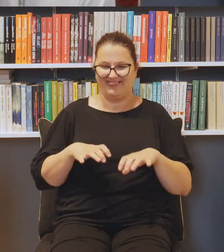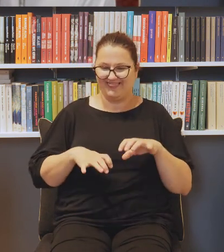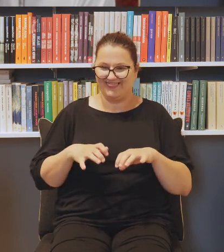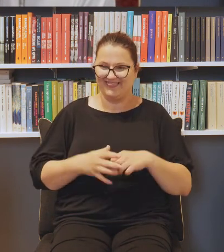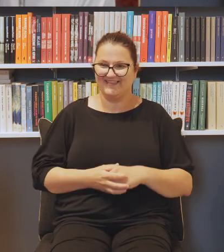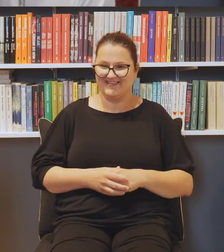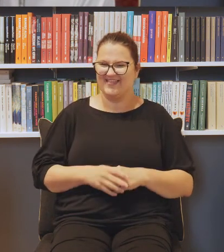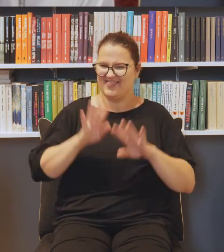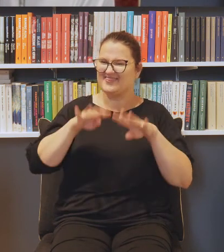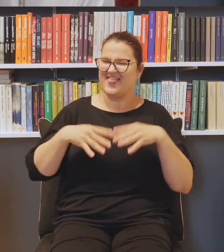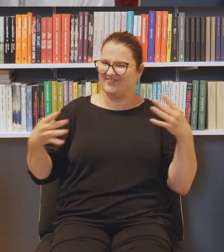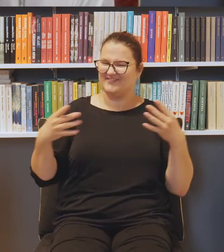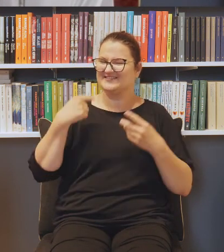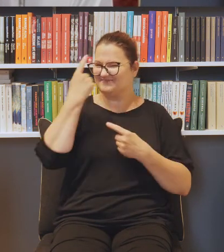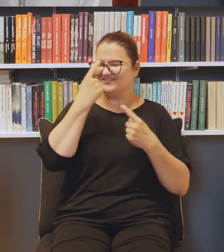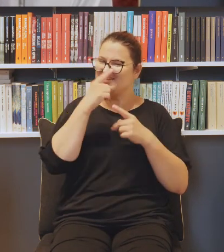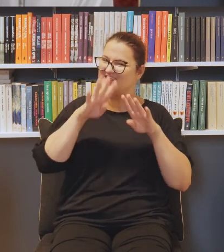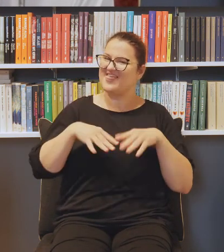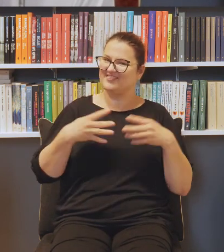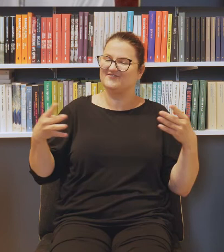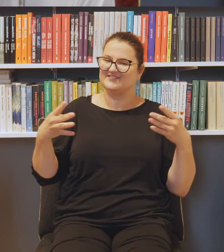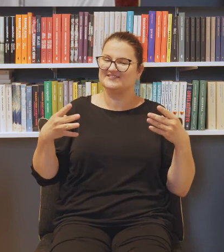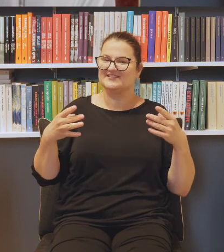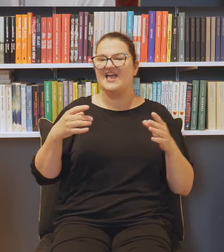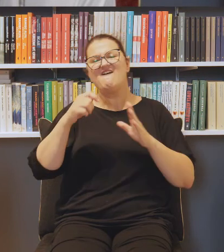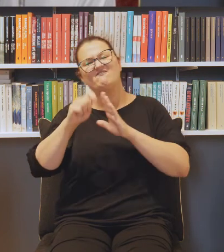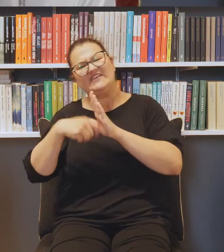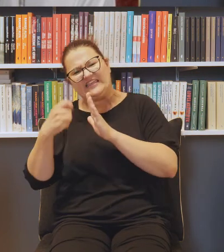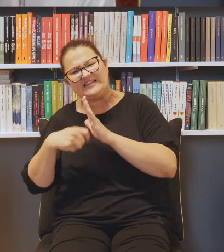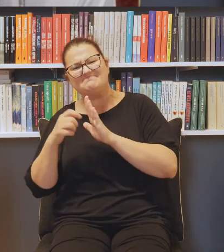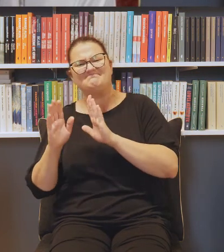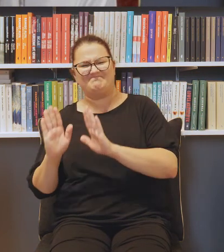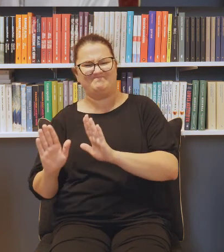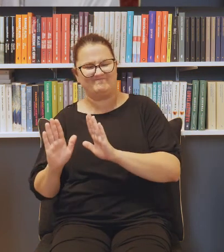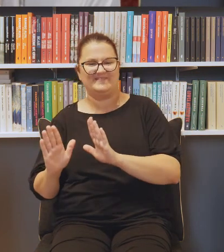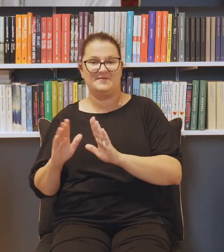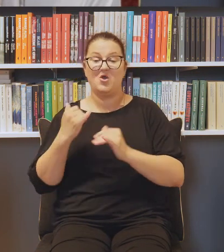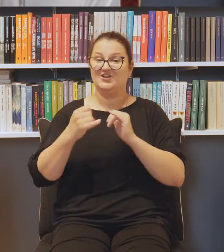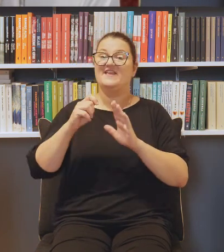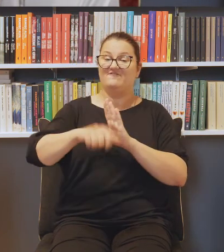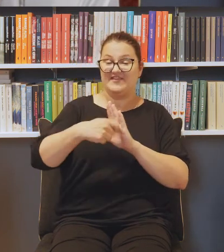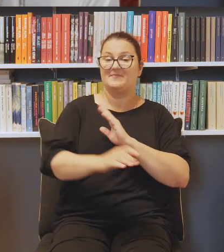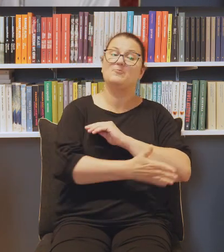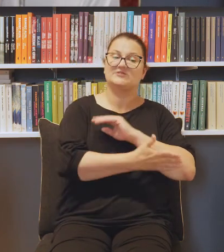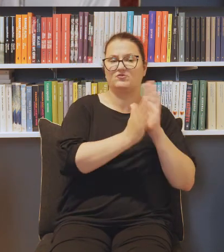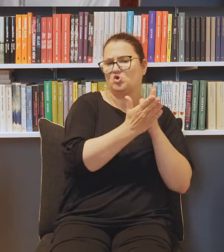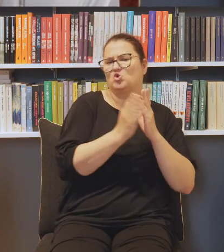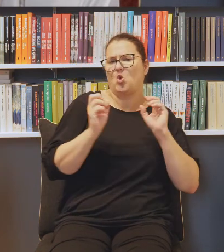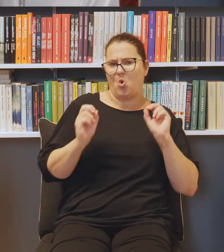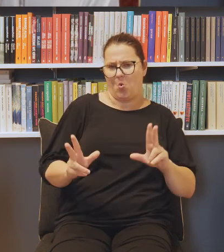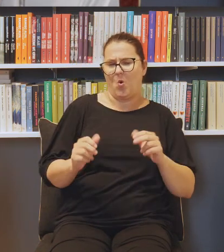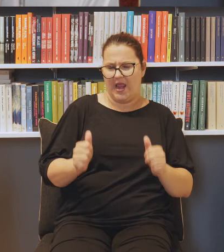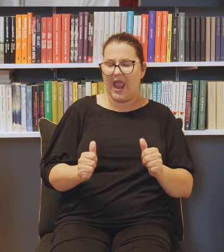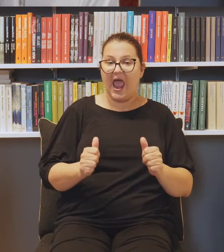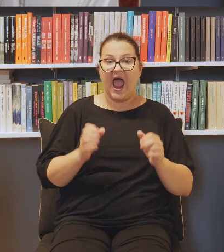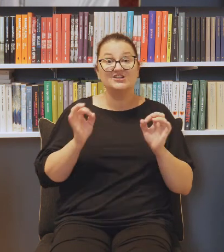Tak. Netflix. Myślę, że dzisiaj już film, to jak jest film na podstawie książki, to jest spoko. Ale